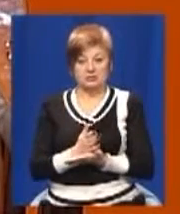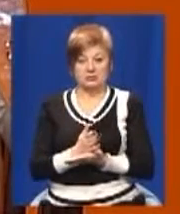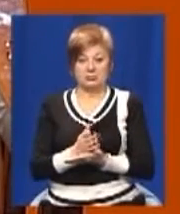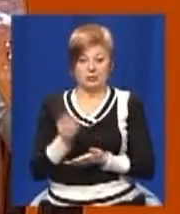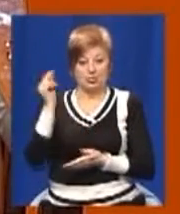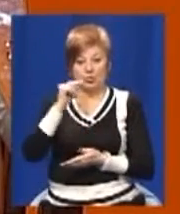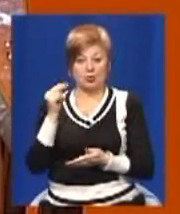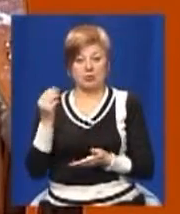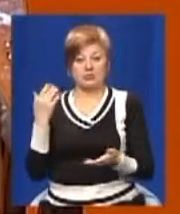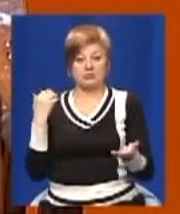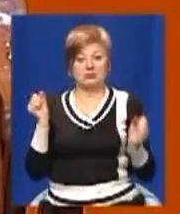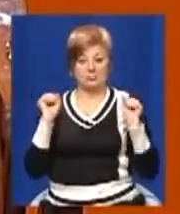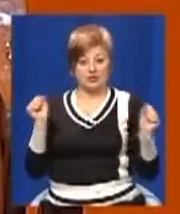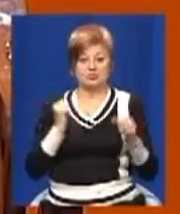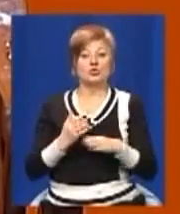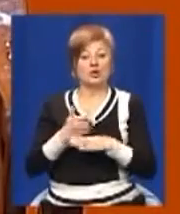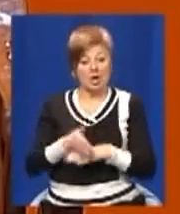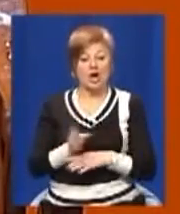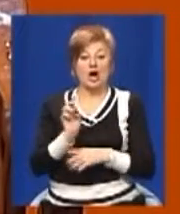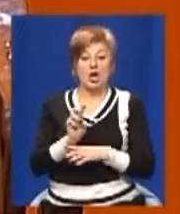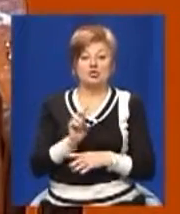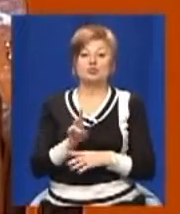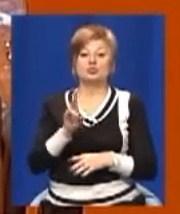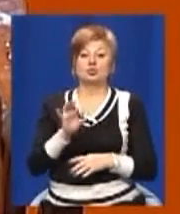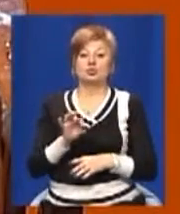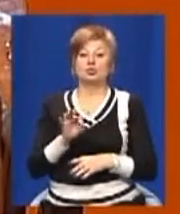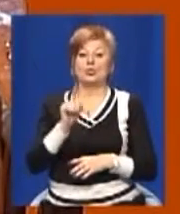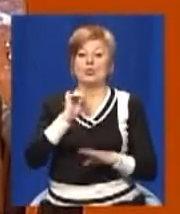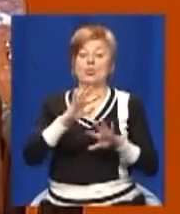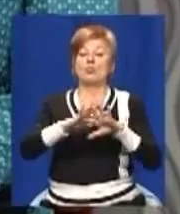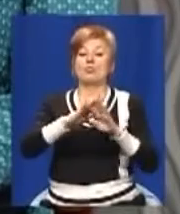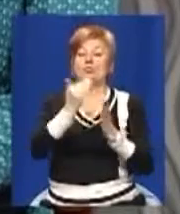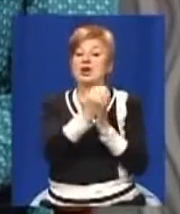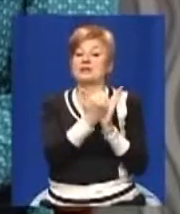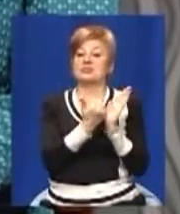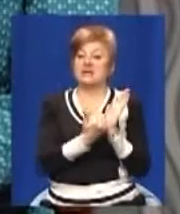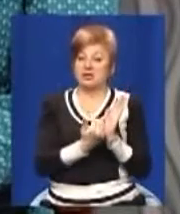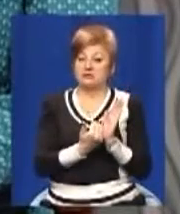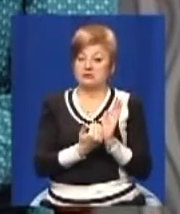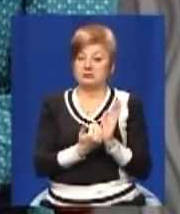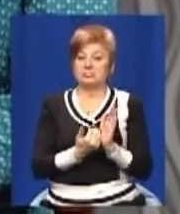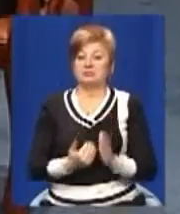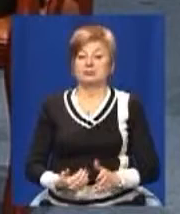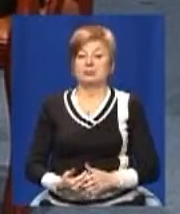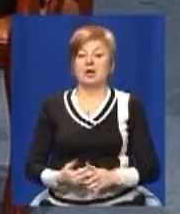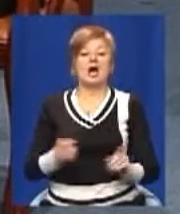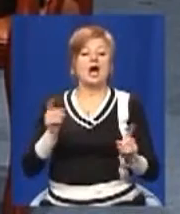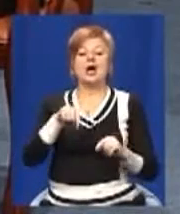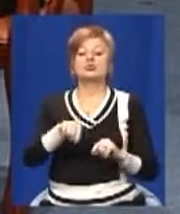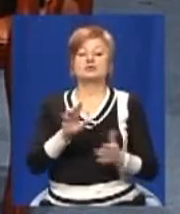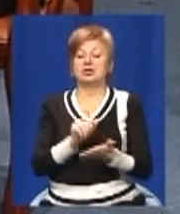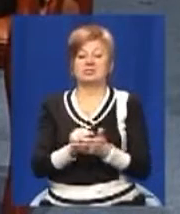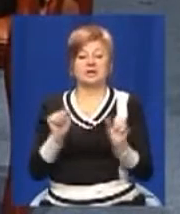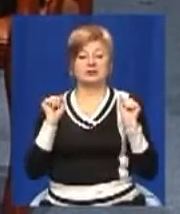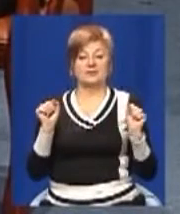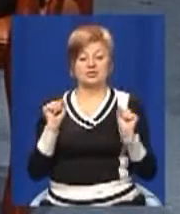уроки фізкультури відвідую, але це коли по графіку. Графік. Ага. А що ви там чим